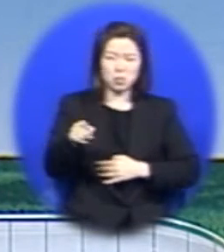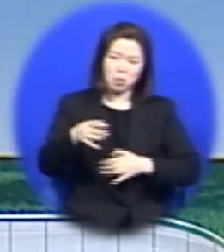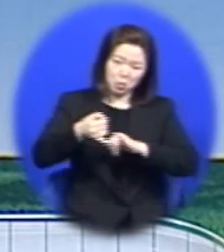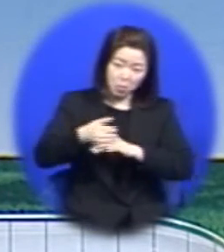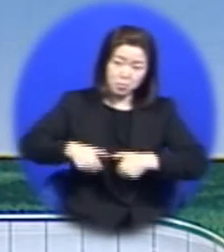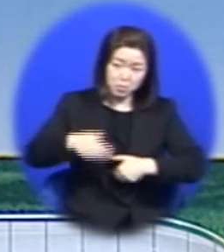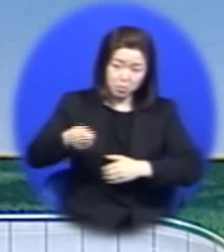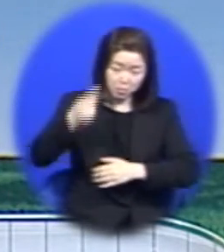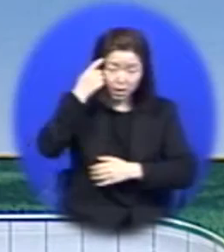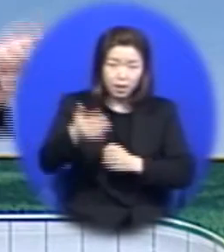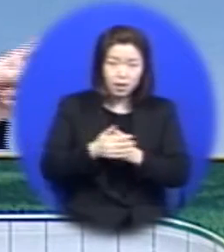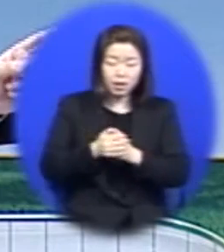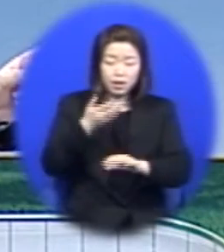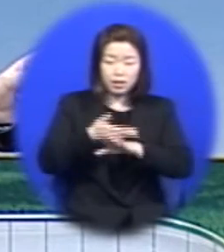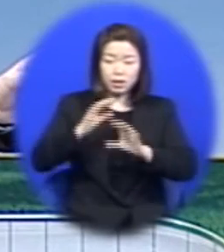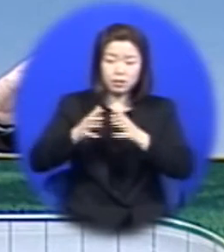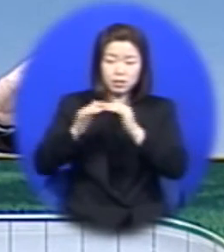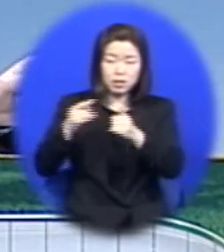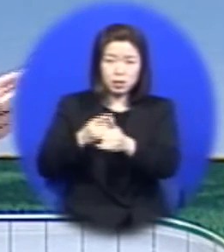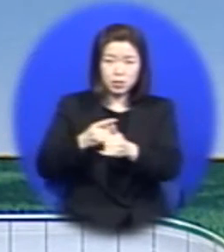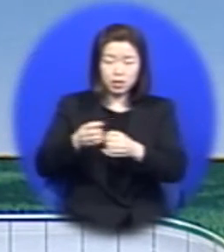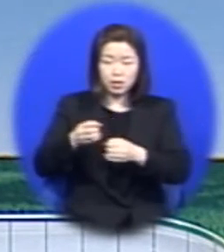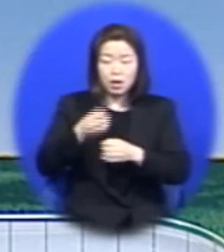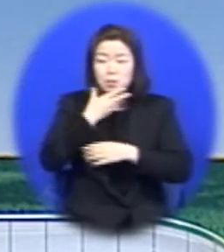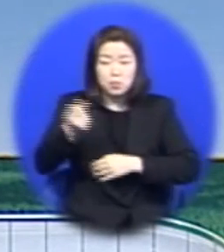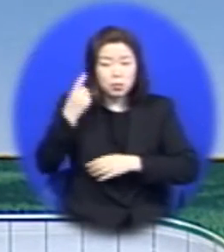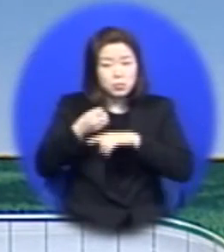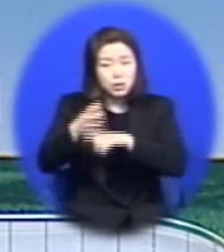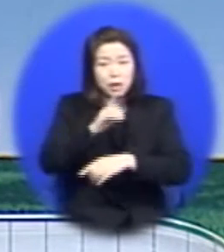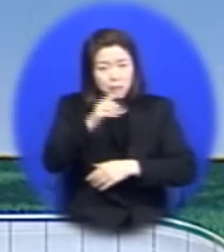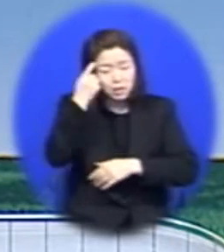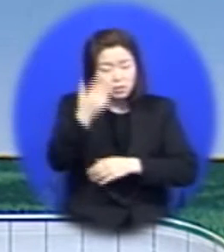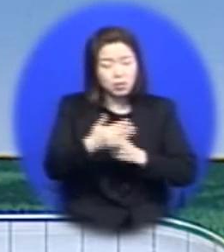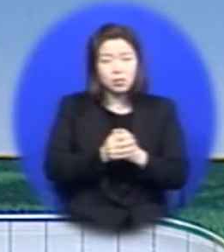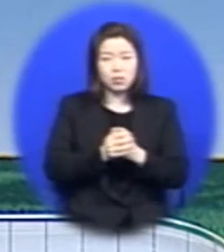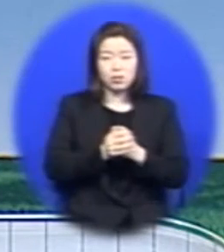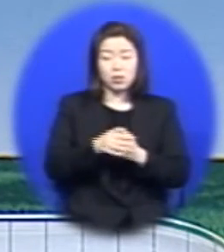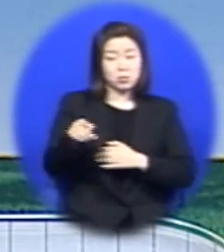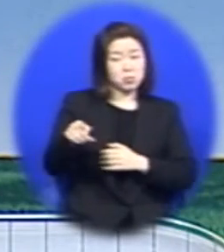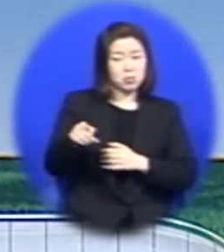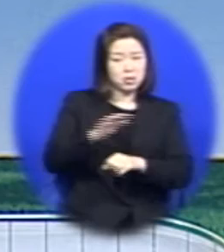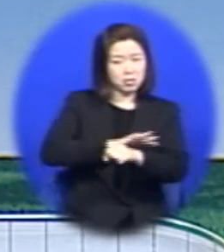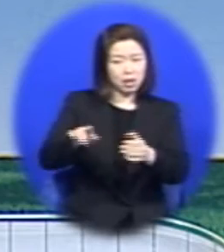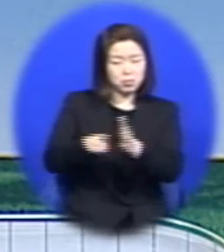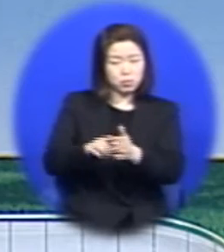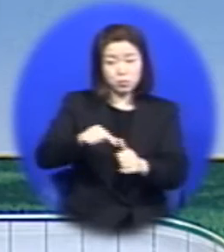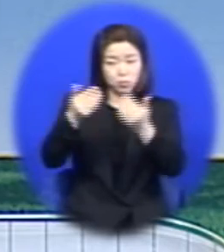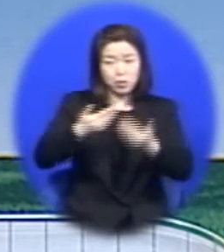하나님이 이방인들에게 복음을 전하라고 했느냐? 이방인들도 예수를 잘 믿고 구원받을 수 있겠느냐?